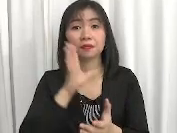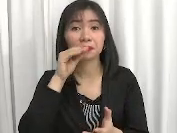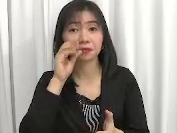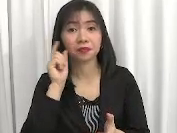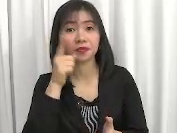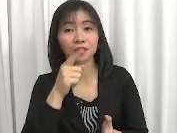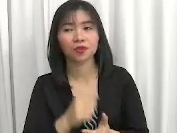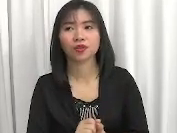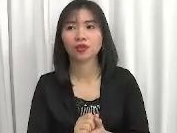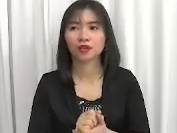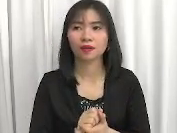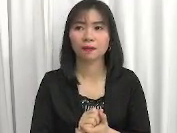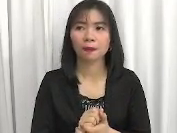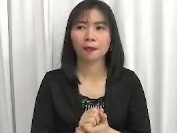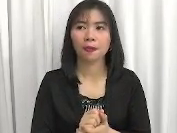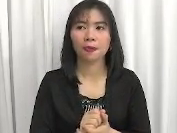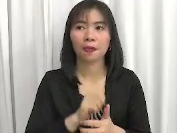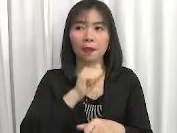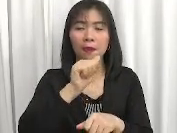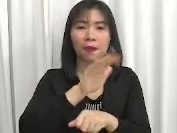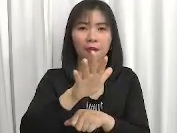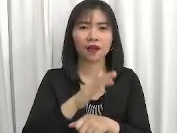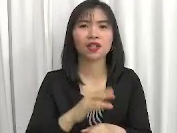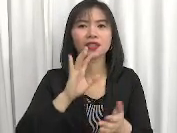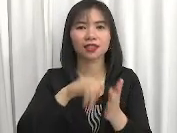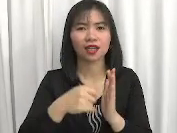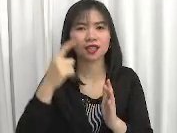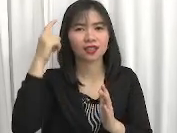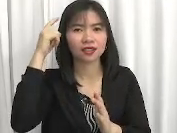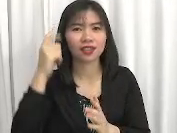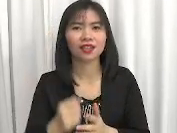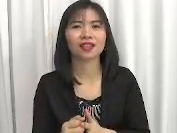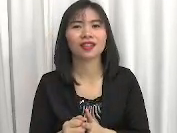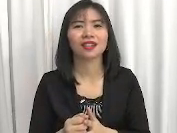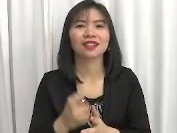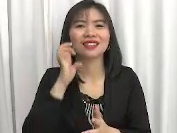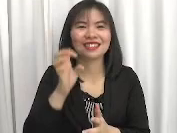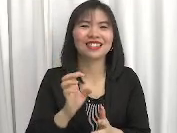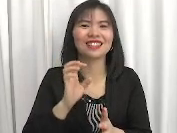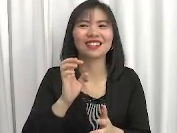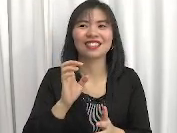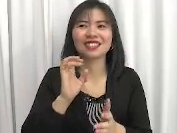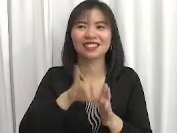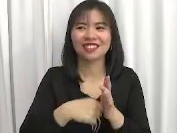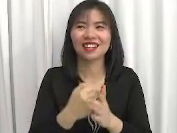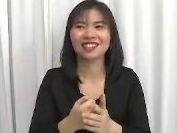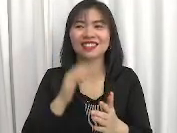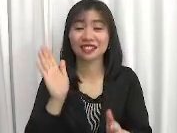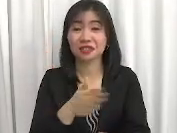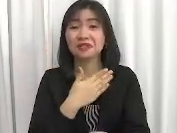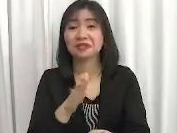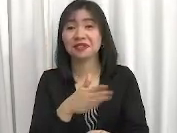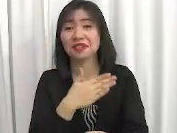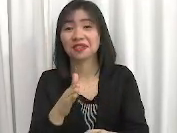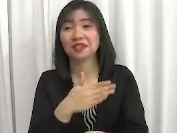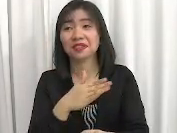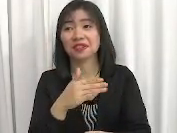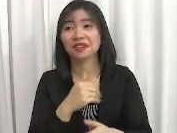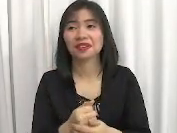para di ka mag-flare up. Isipin mo na kumakanta lang siya ng kumakanta lang